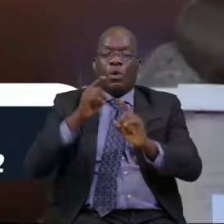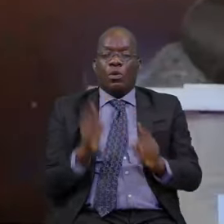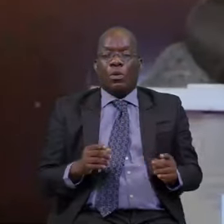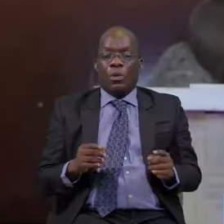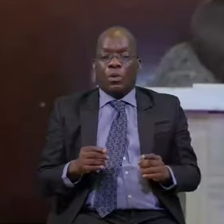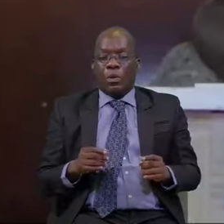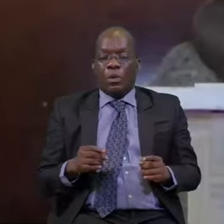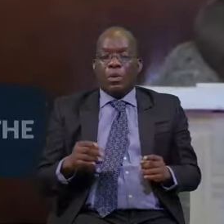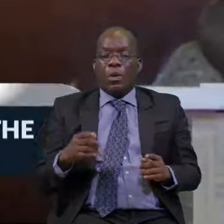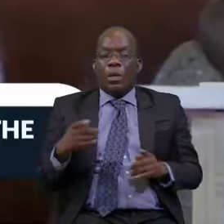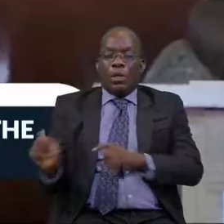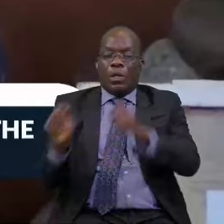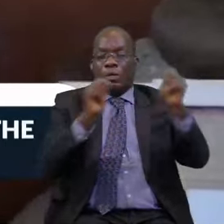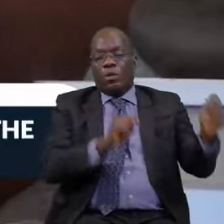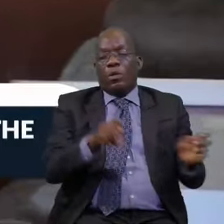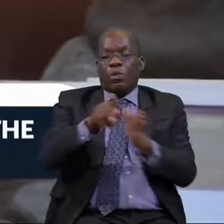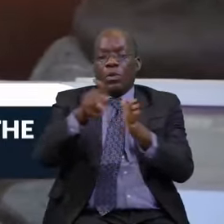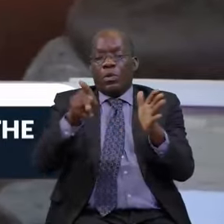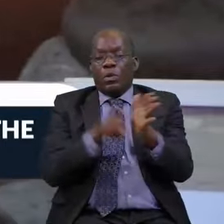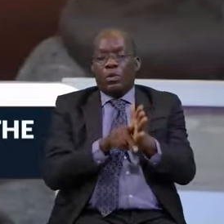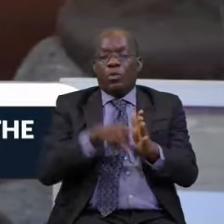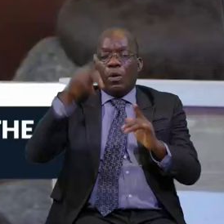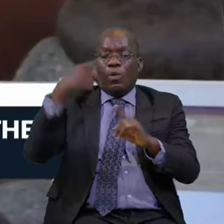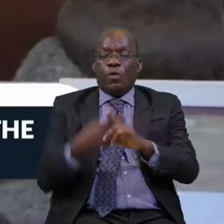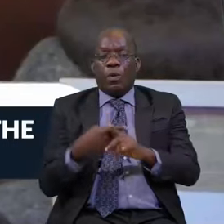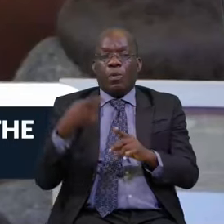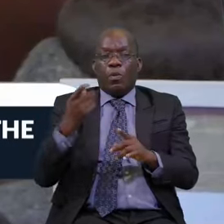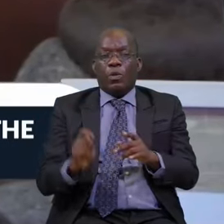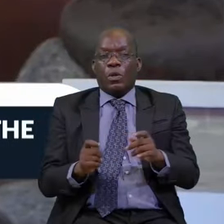je parle des principes transférables